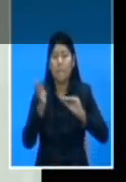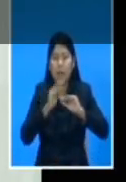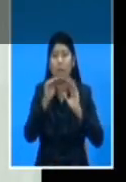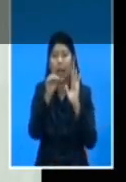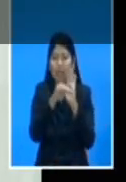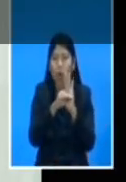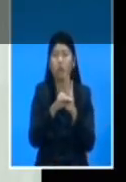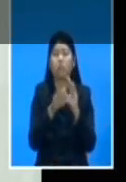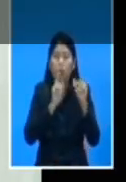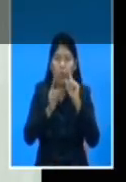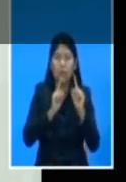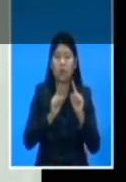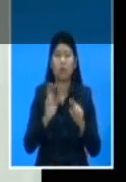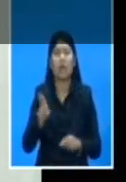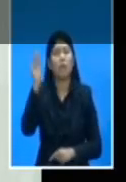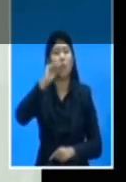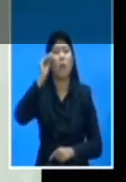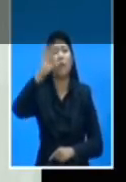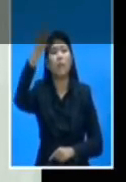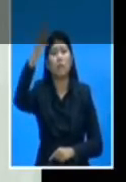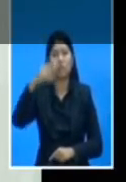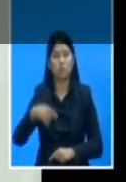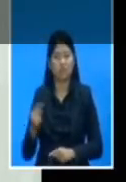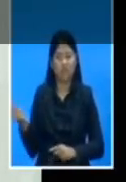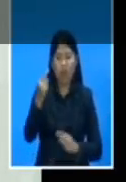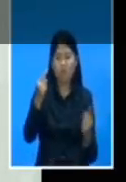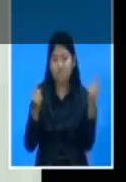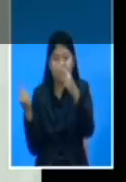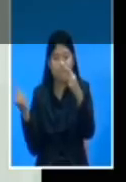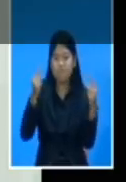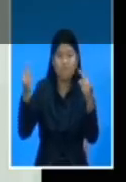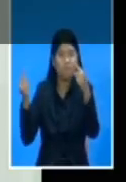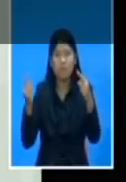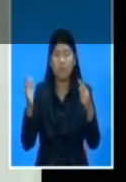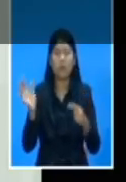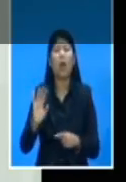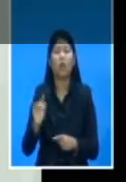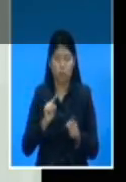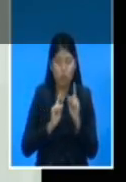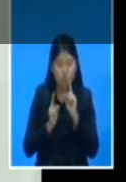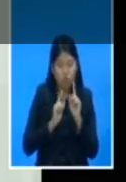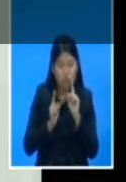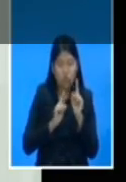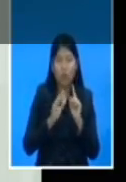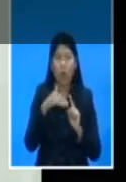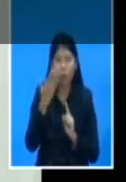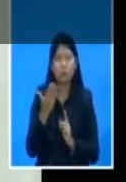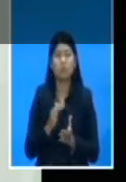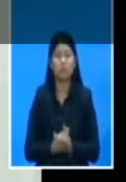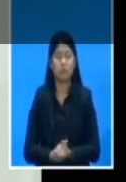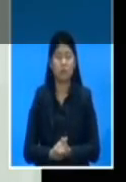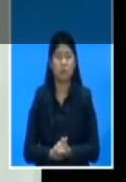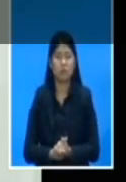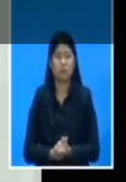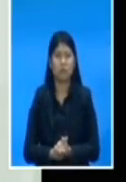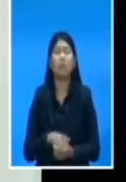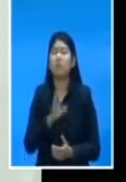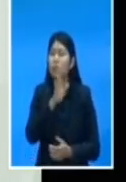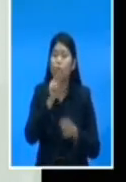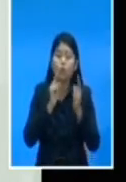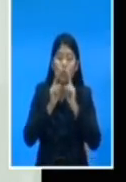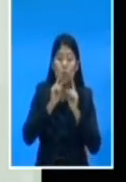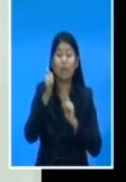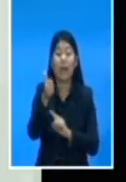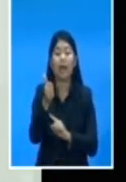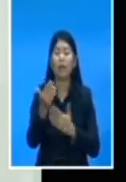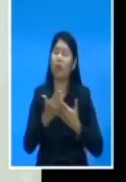เราไม่ค่อยนำมาใช้กันครับเราจะห้ามหันกันท่าเดียวครับถ้าสิ่งนี้เกิดขึ้นเราจะอยู่กันด้วยความรัก